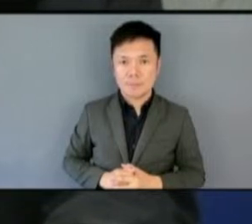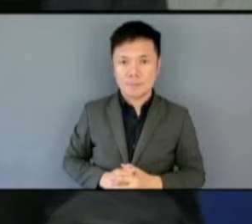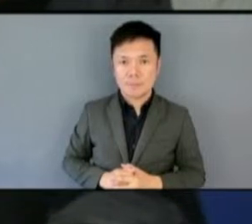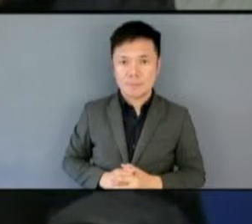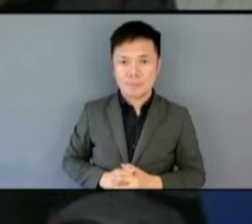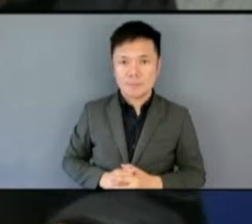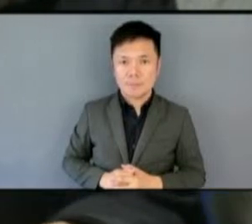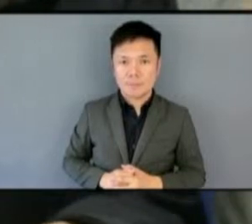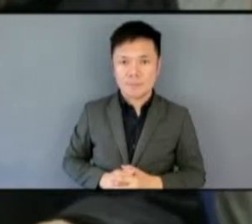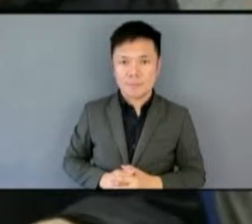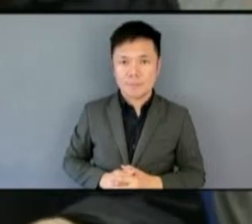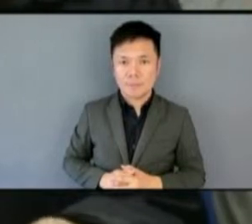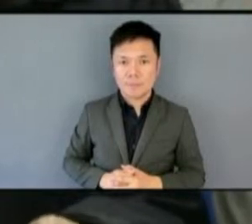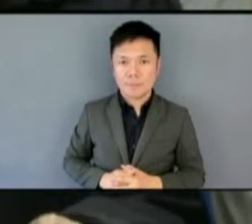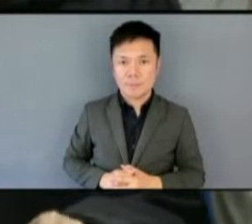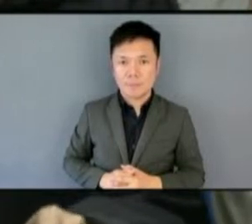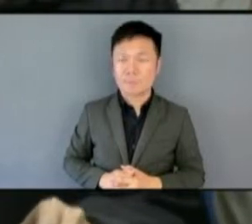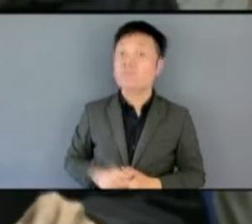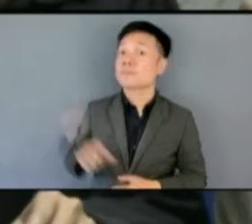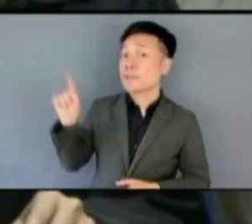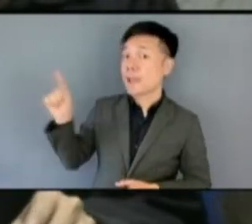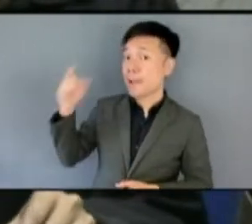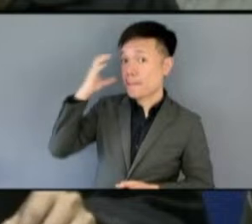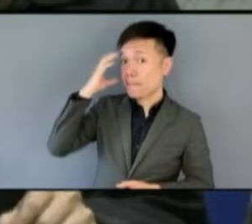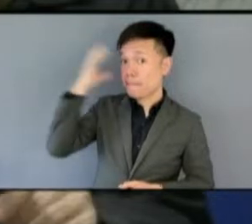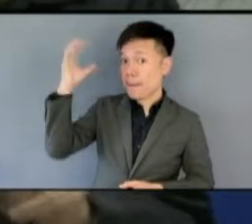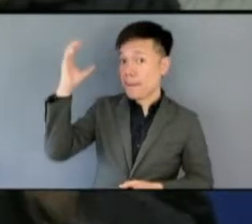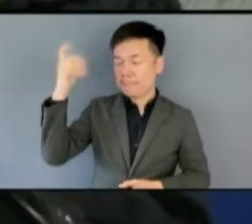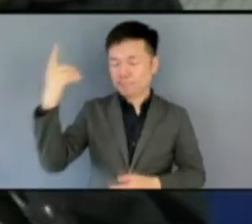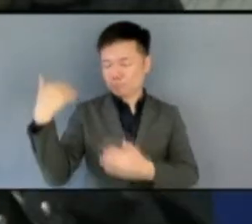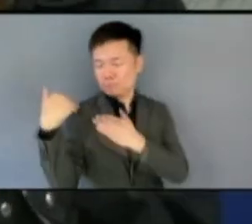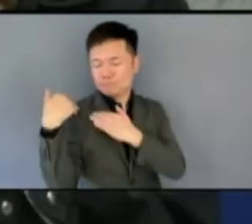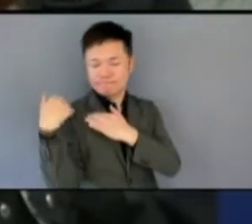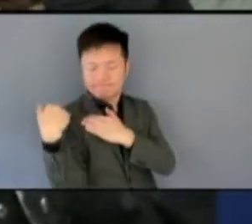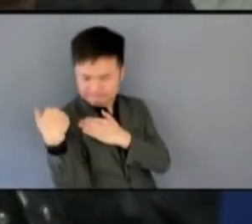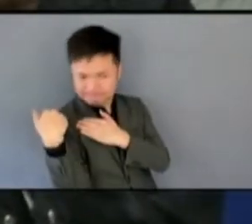ответственность перед будущими поколениями